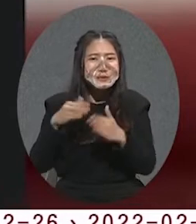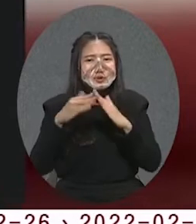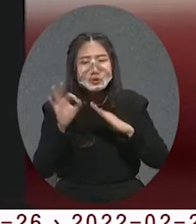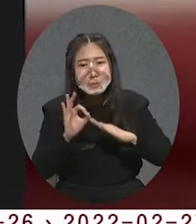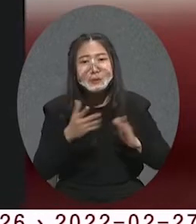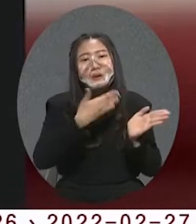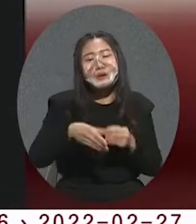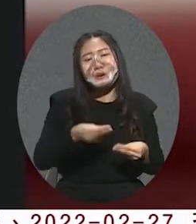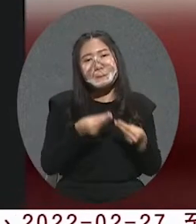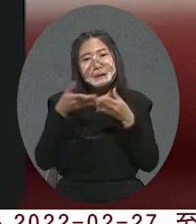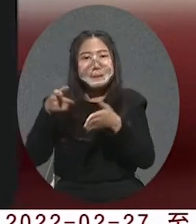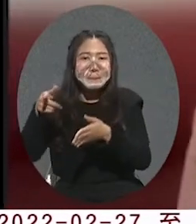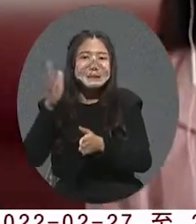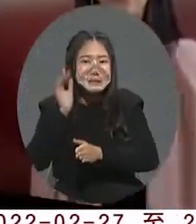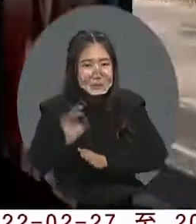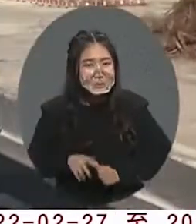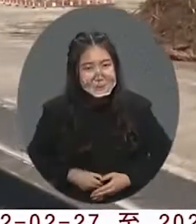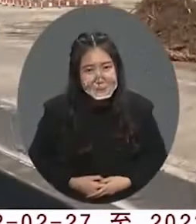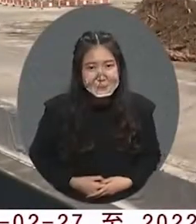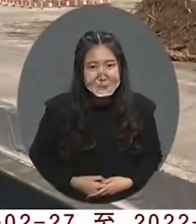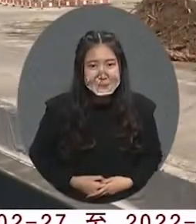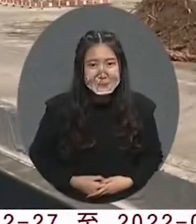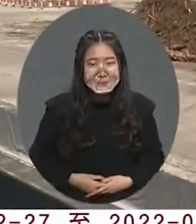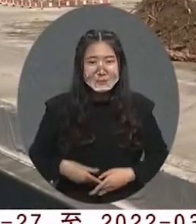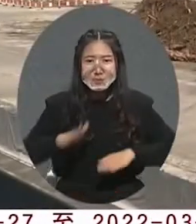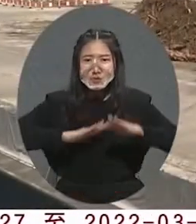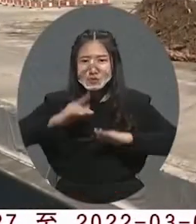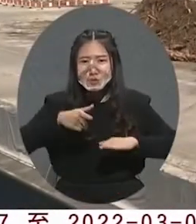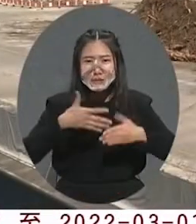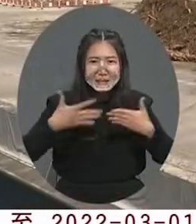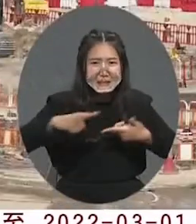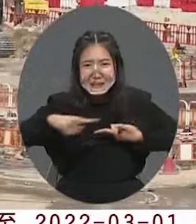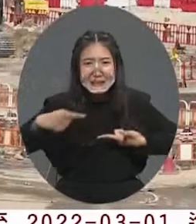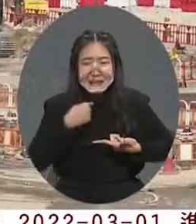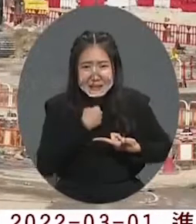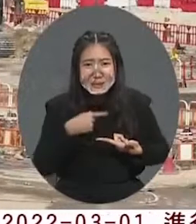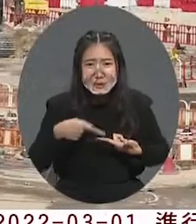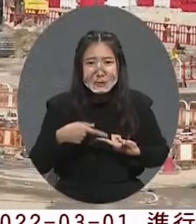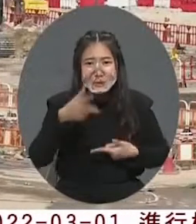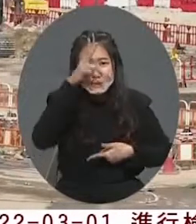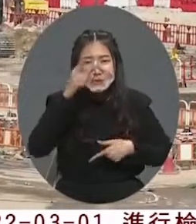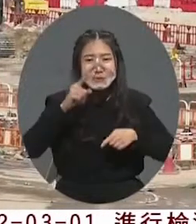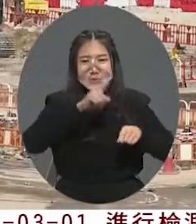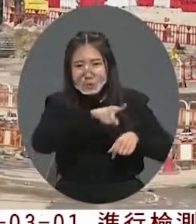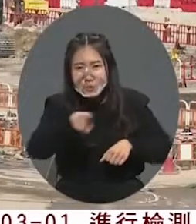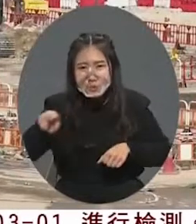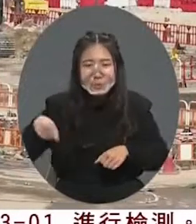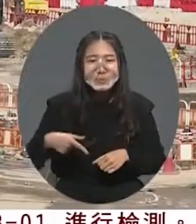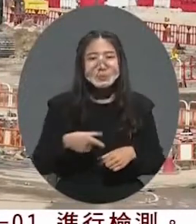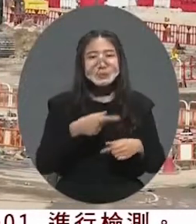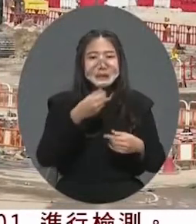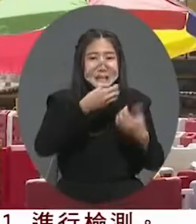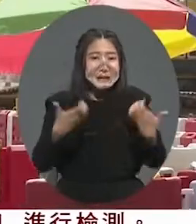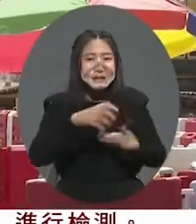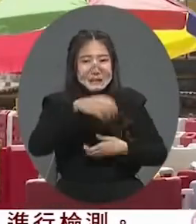係安排佢哋入住啲嘅酒店。 為了應付大規模的隔離需要，政府陸續就會公布更多有關隔離措施的